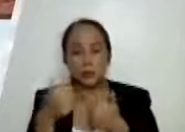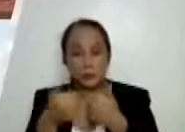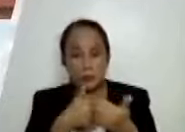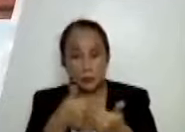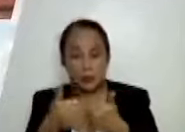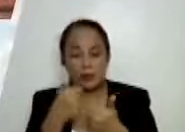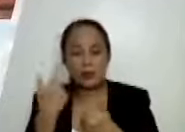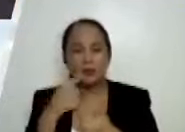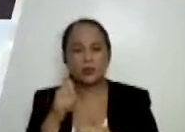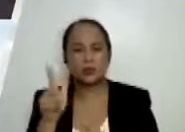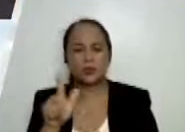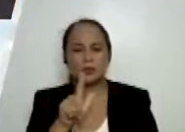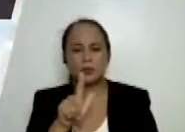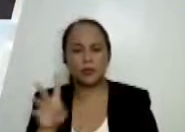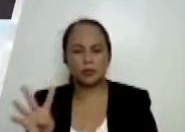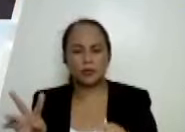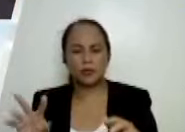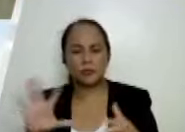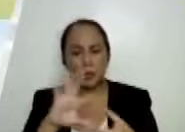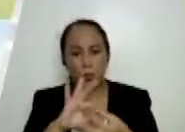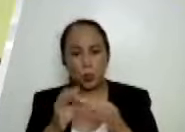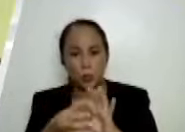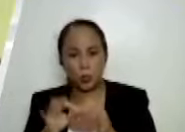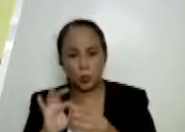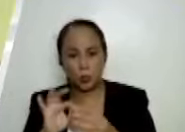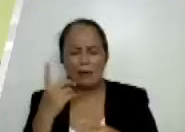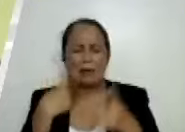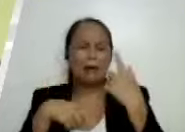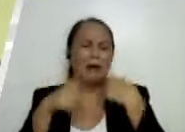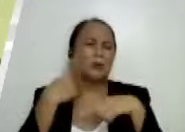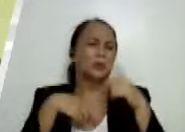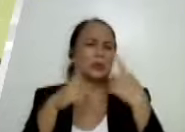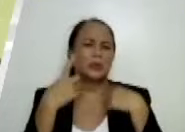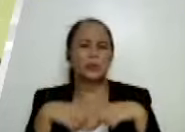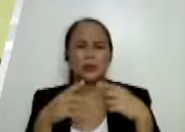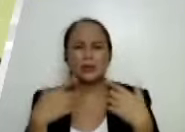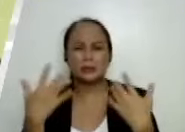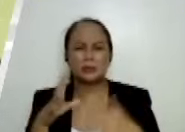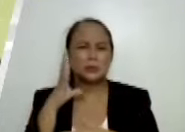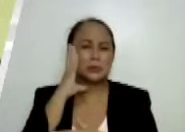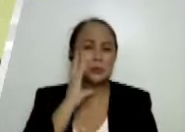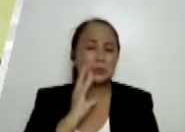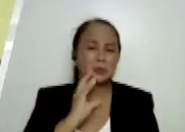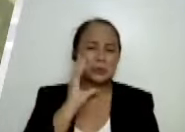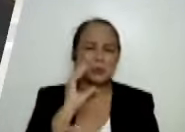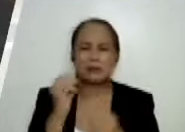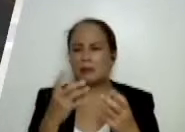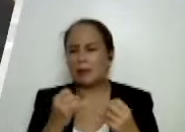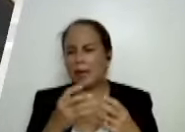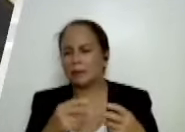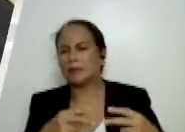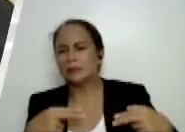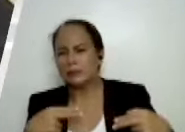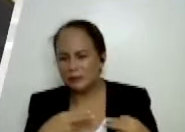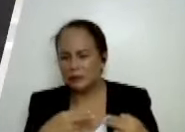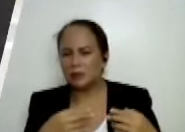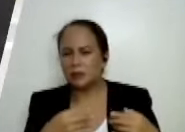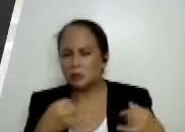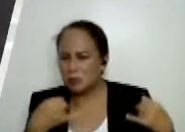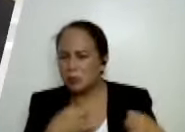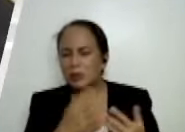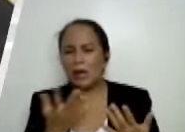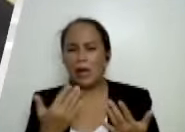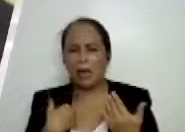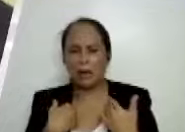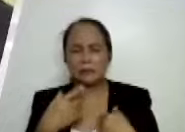2024 Olympics. Grabe yung iyak ko kasi po yung parang pinagdaanan ko, parang ang daming injuries. Tapos hindi ako makapaniwala na parang, and eto